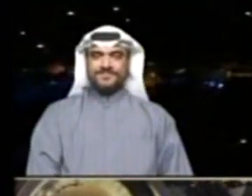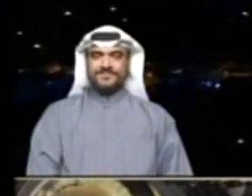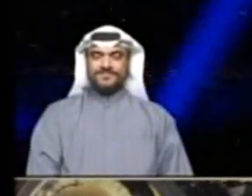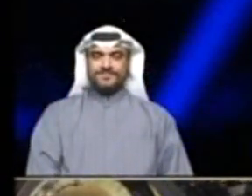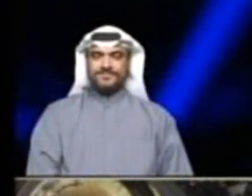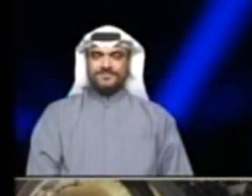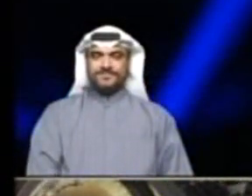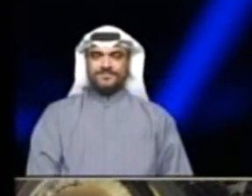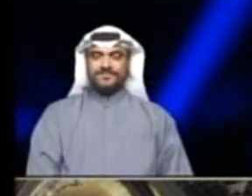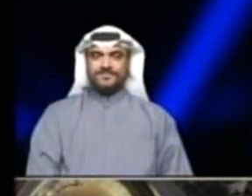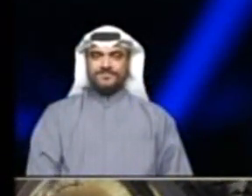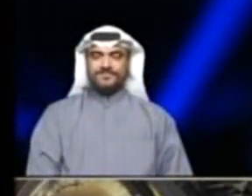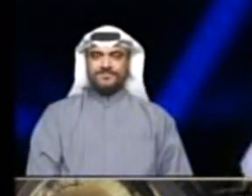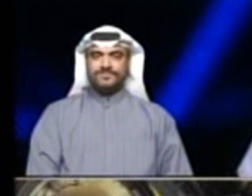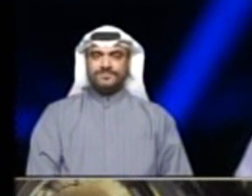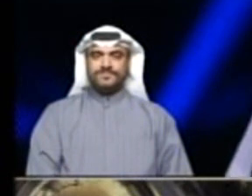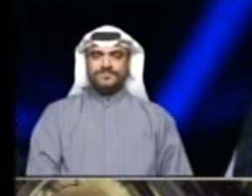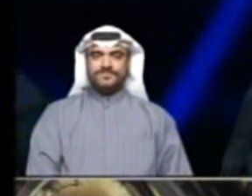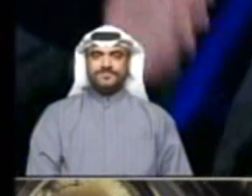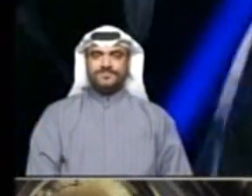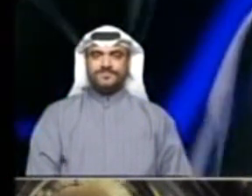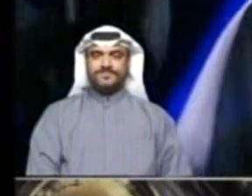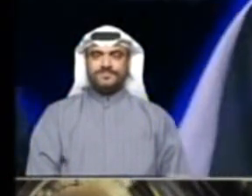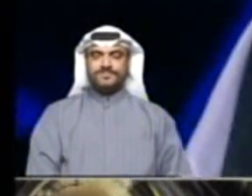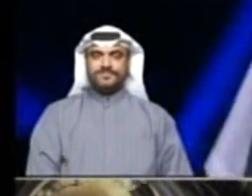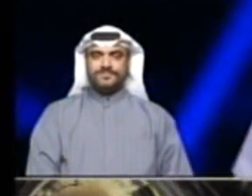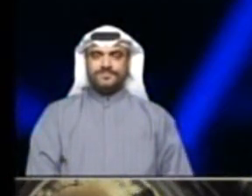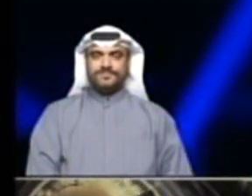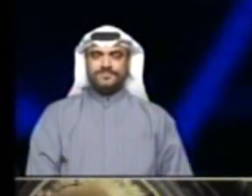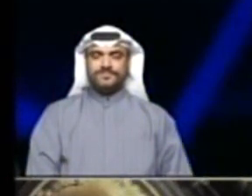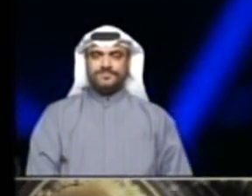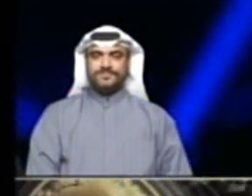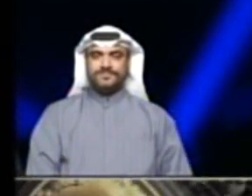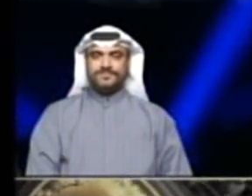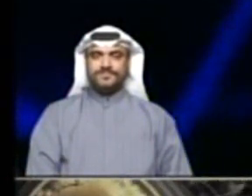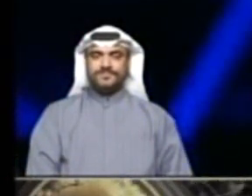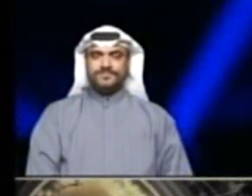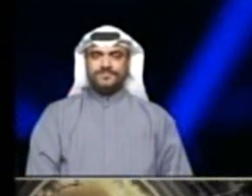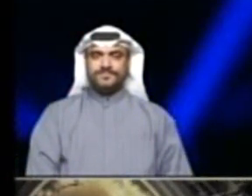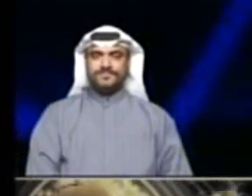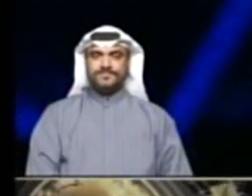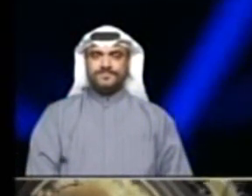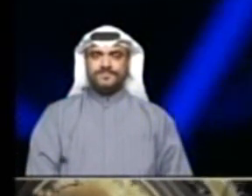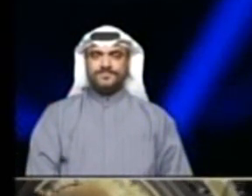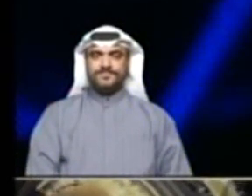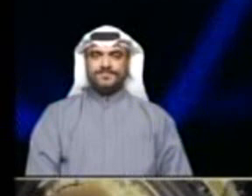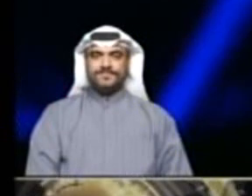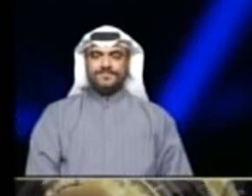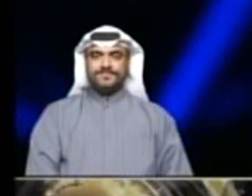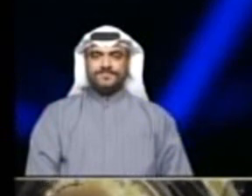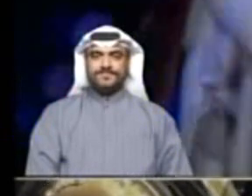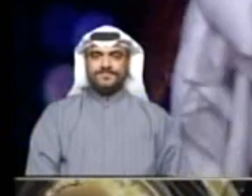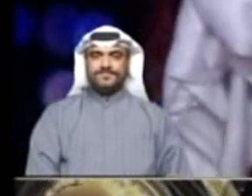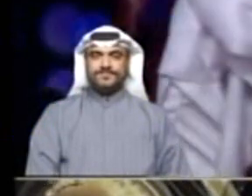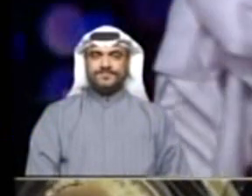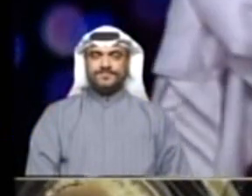من أرضنا أرض الكويت المخلصين نرحب بعزوتنا شرفت